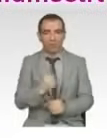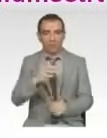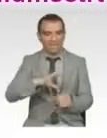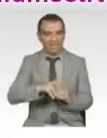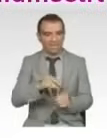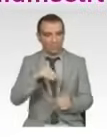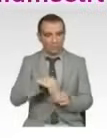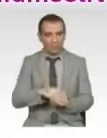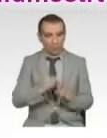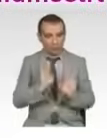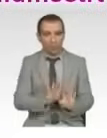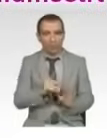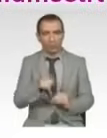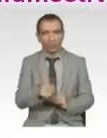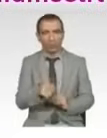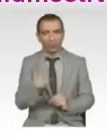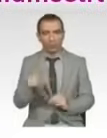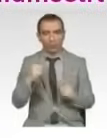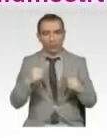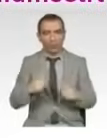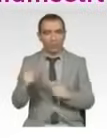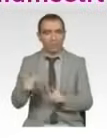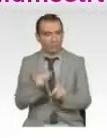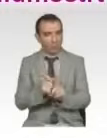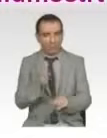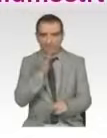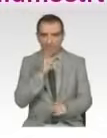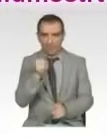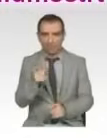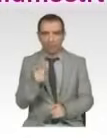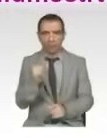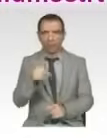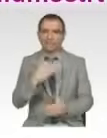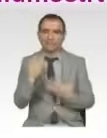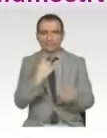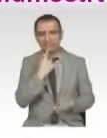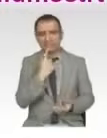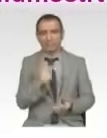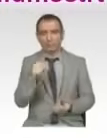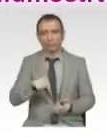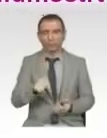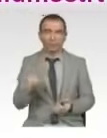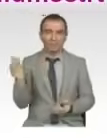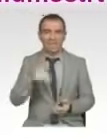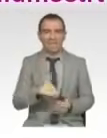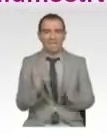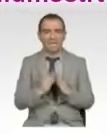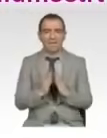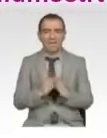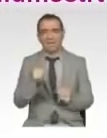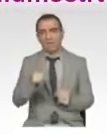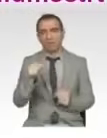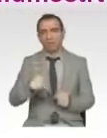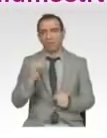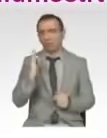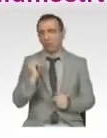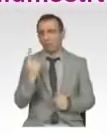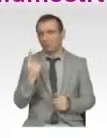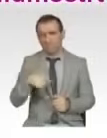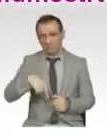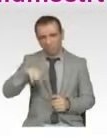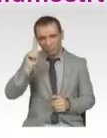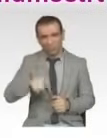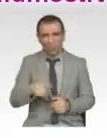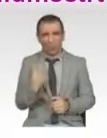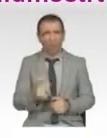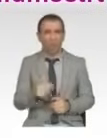kavanozun içerisine koyuyoruz. Orada koruyabilirsiniz bunları. Şimdi diyelim ki bugün geldin eve. Sen bugün çok işte kötü bir gün geçirdin. İşte